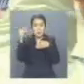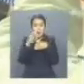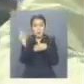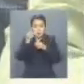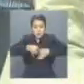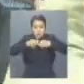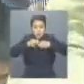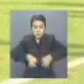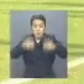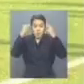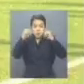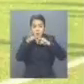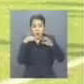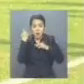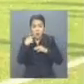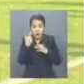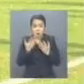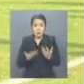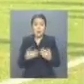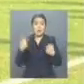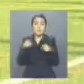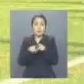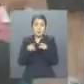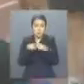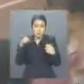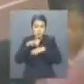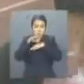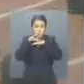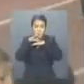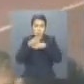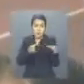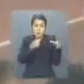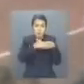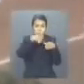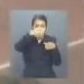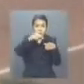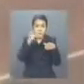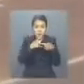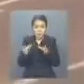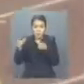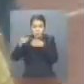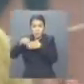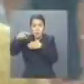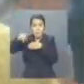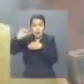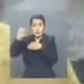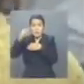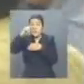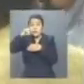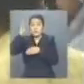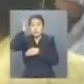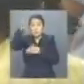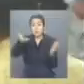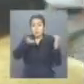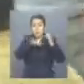มนตรีเช่นเดียวกับการร่วมงานทางการเมืองกันนะคะระหว่างพรรคเพื่อไทยกับพรรคภูมิใจไทยซึ่งเป็นเรื่องในอนาคตค่ะหลังจากเกิดภ